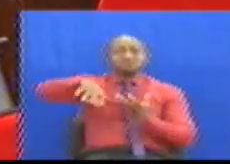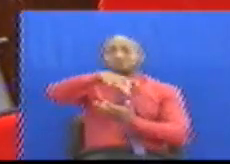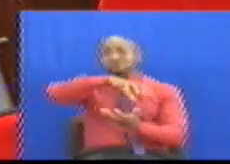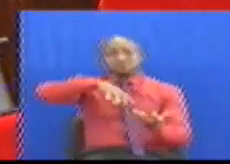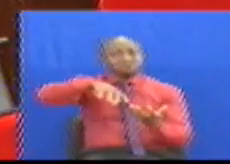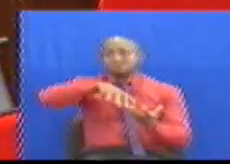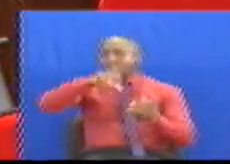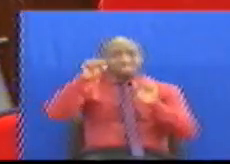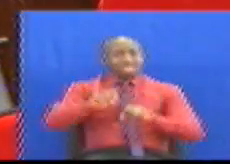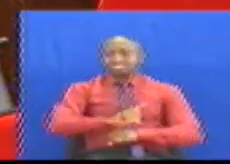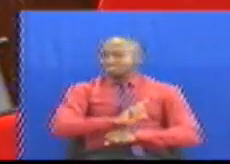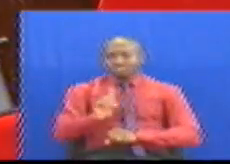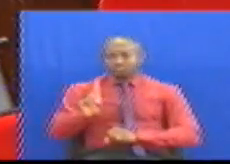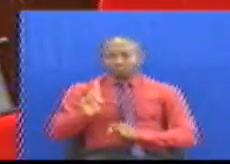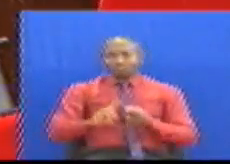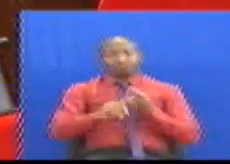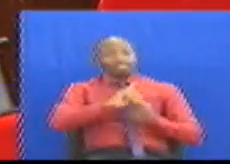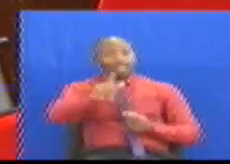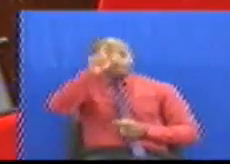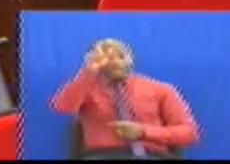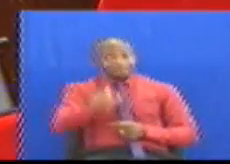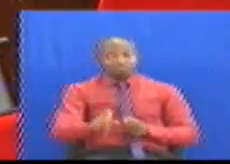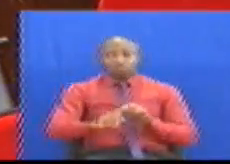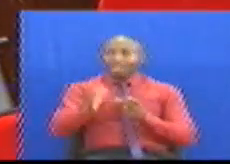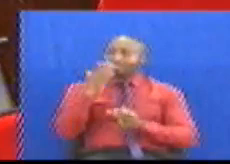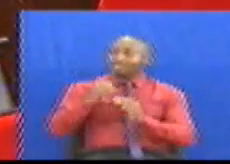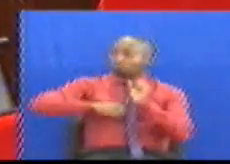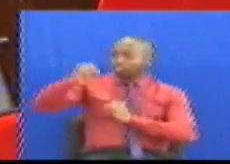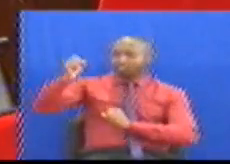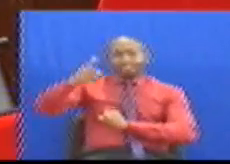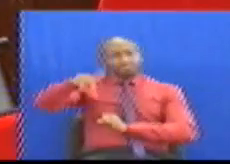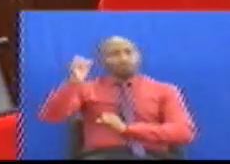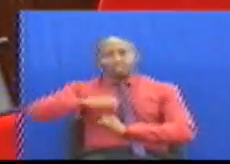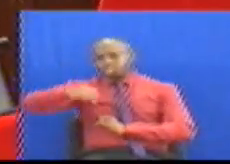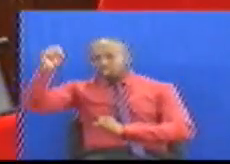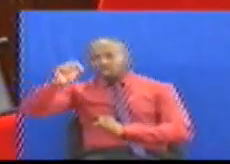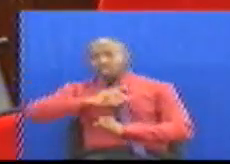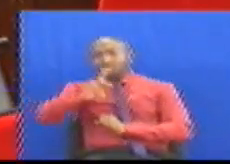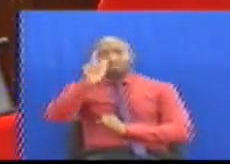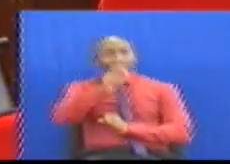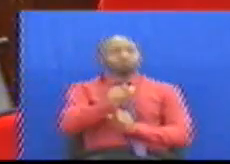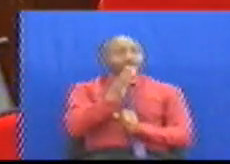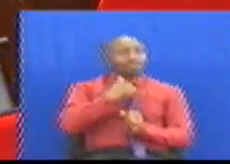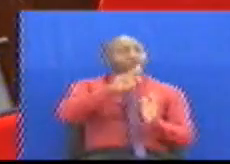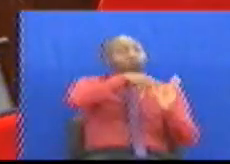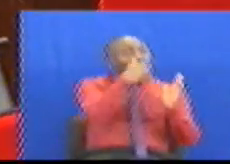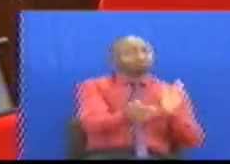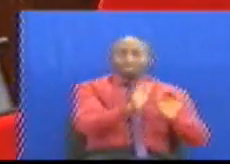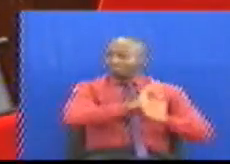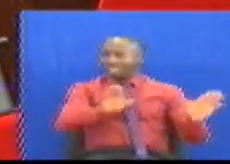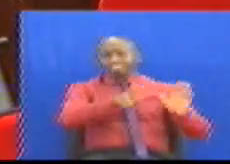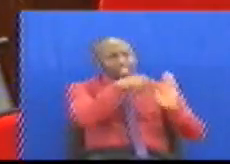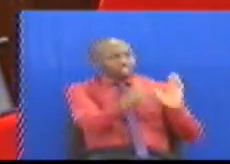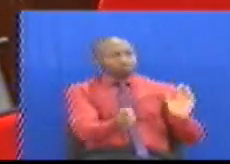za lazima. Kama mtu anadeserve kushinda ashinde, kama mtu anadeserve kushinda ashindwe, lakini sio